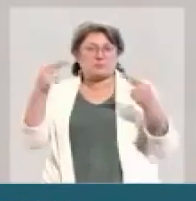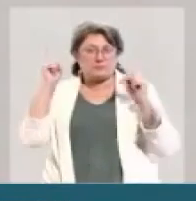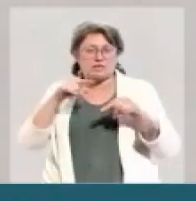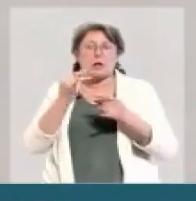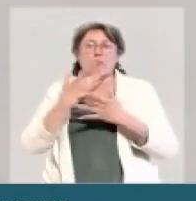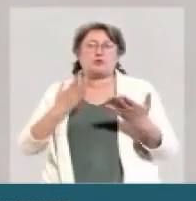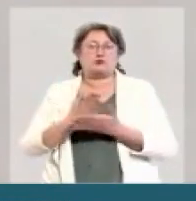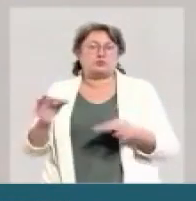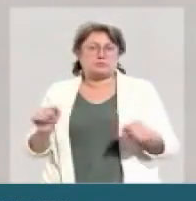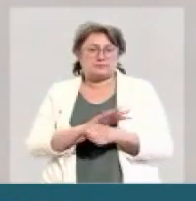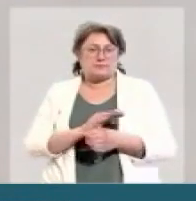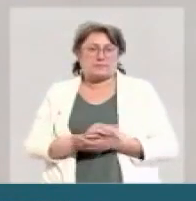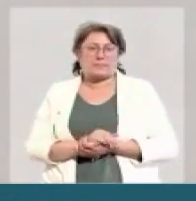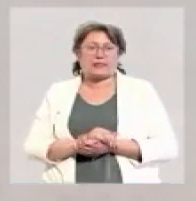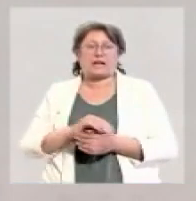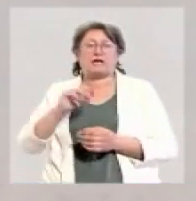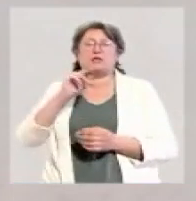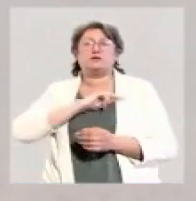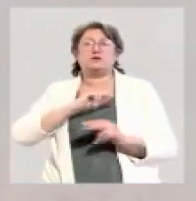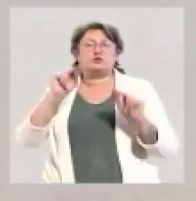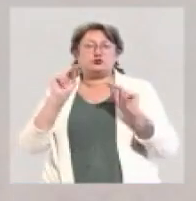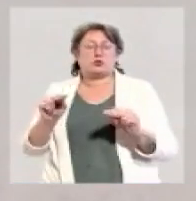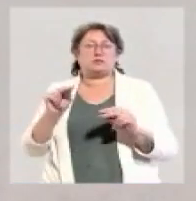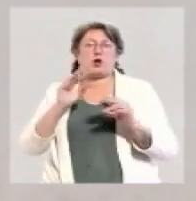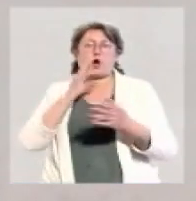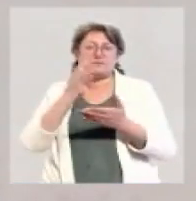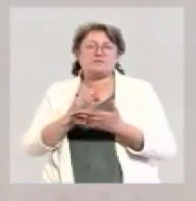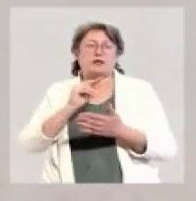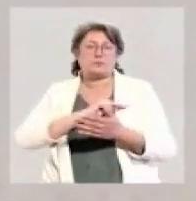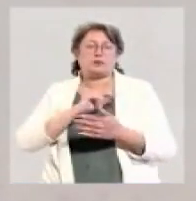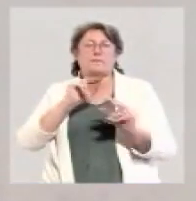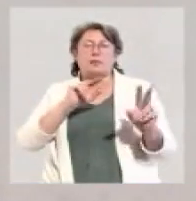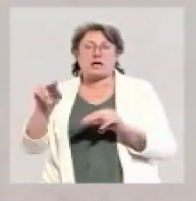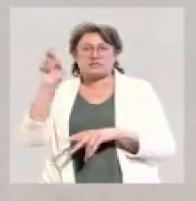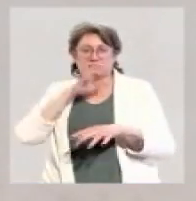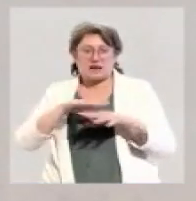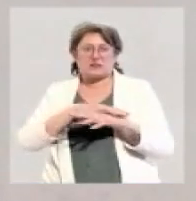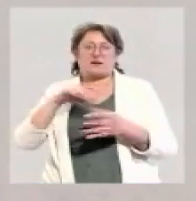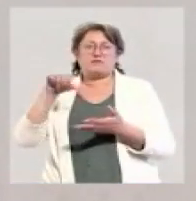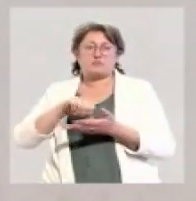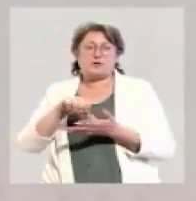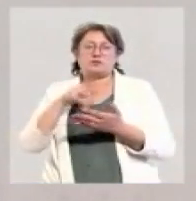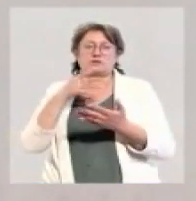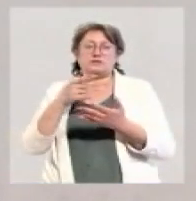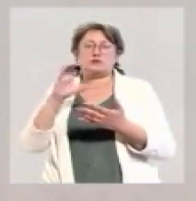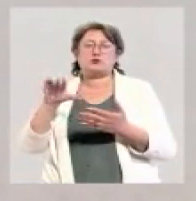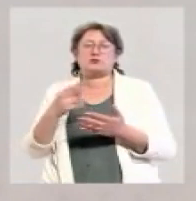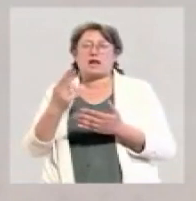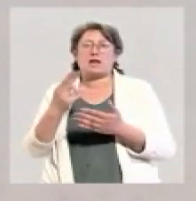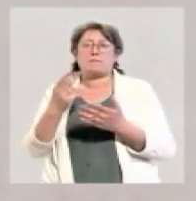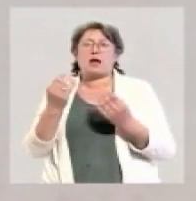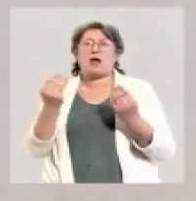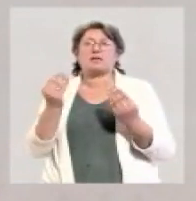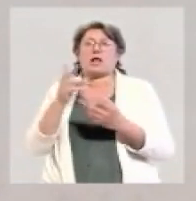подкованным. Хочу отметить, что служащие честно и добросовестно работающие во благо страны и общества выступают своего рода социальным